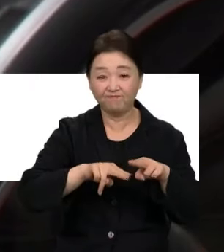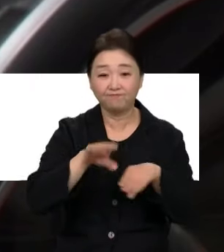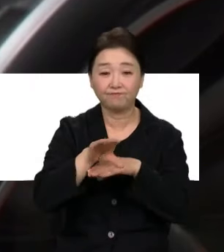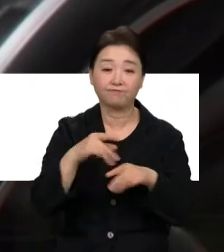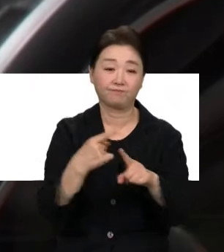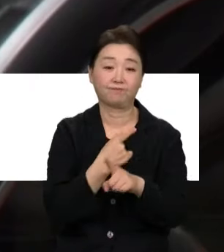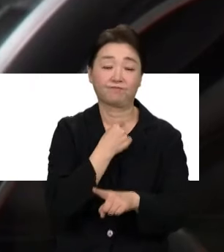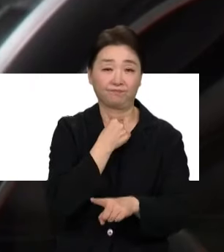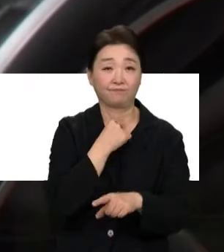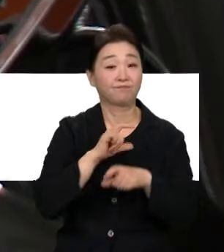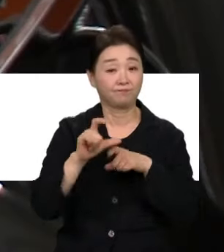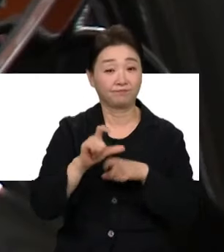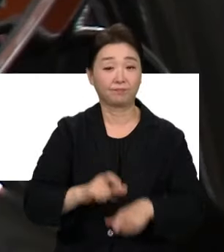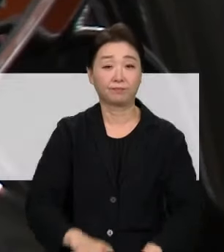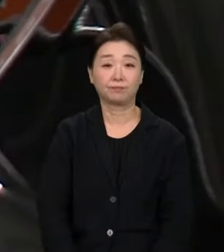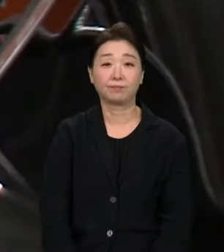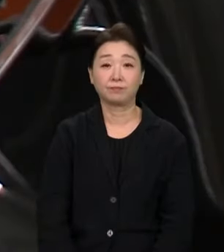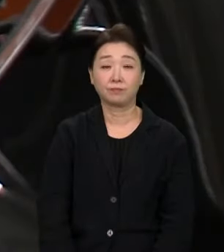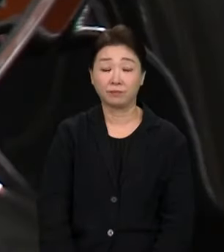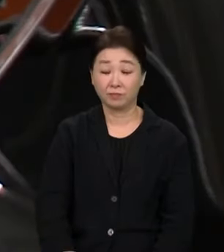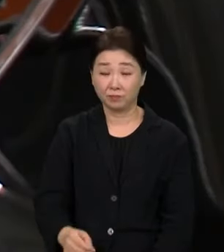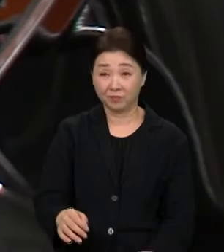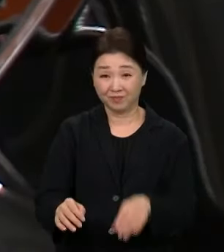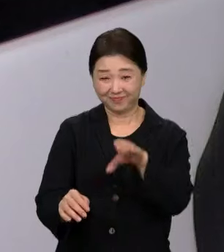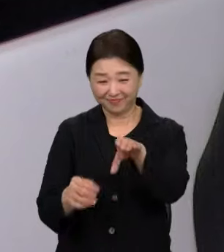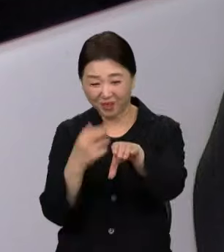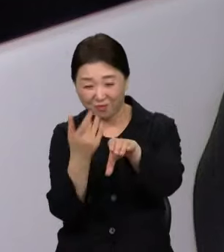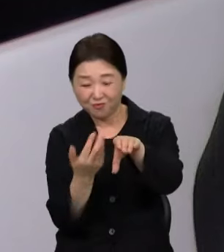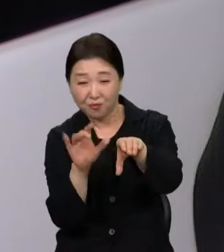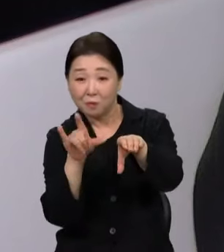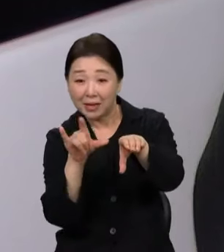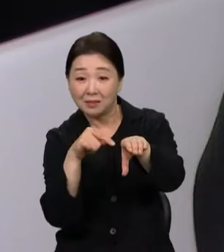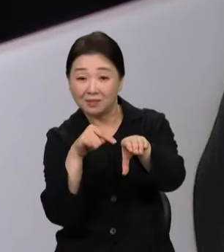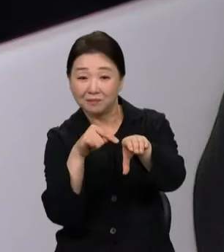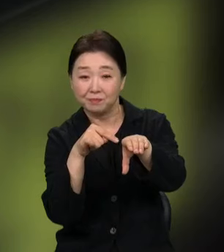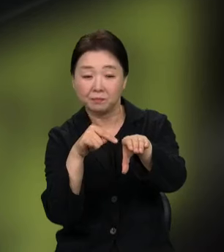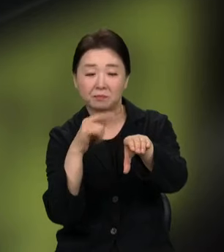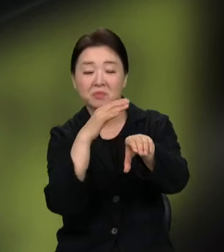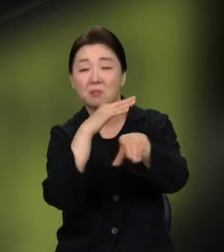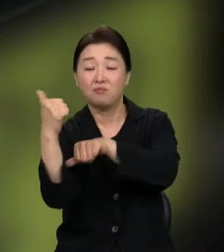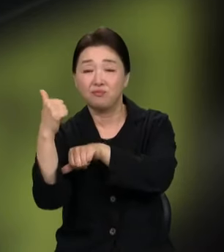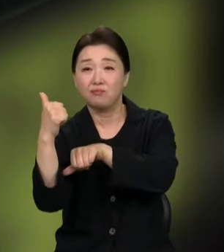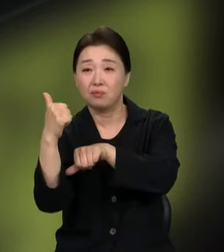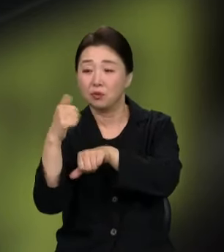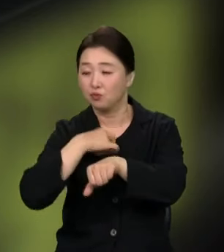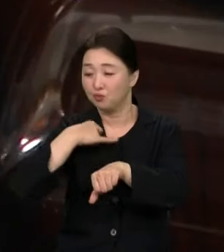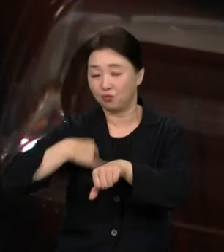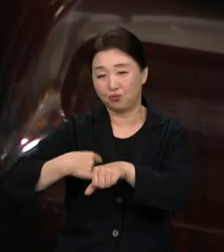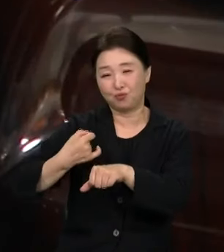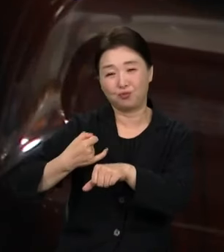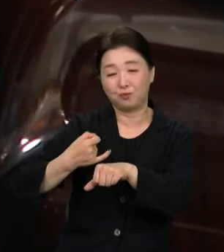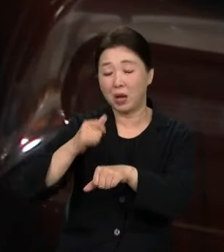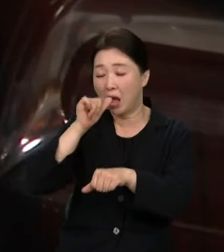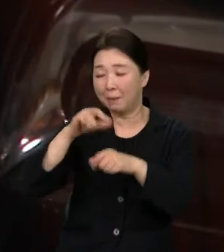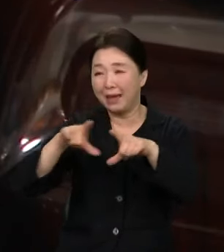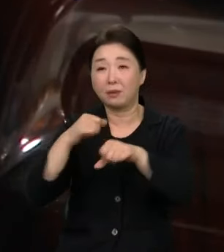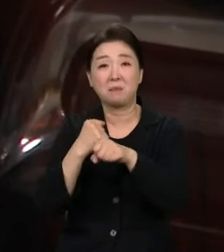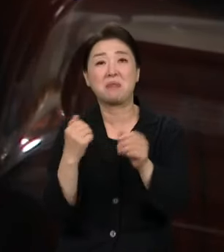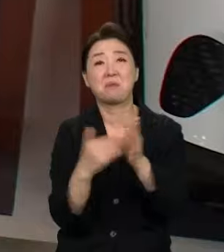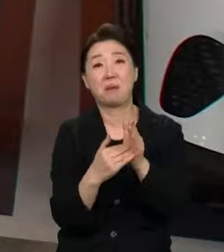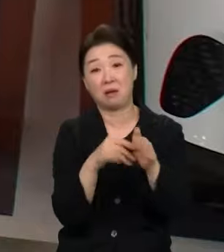고민 중인 것도 있고 불이 난 벤츠 전기차에 리콜 경력이 있는 중국 파라시스 배터리가 탑재됐다는 소식이